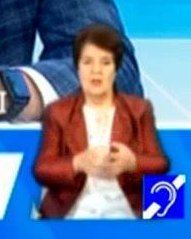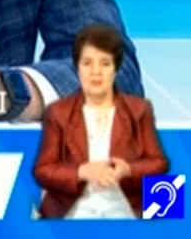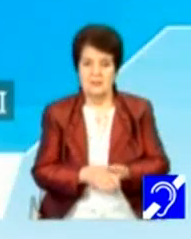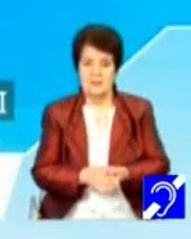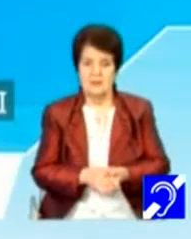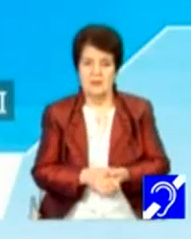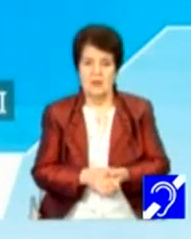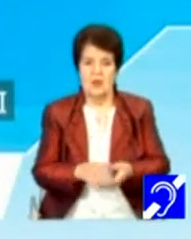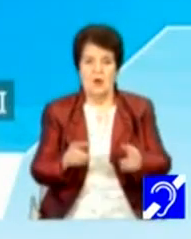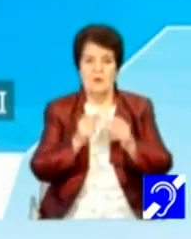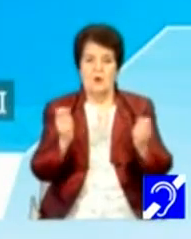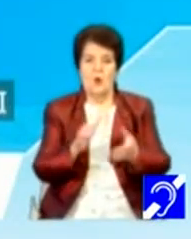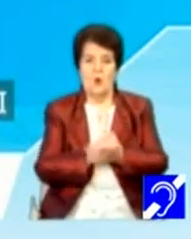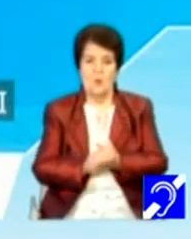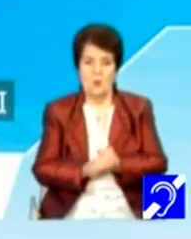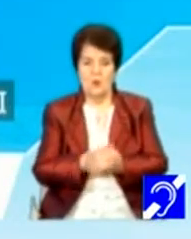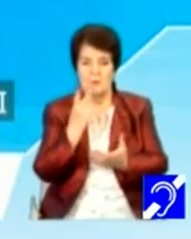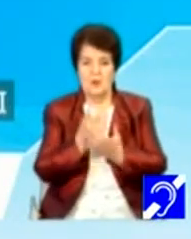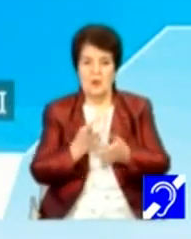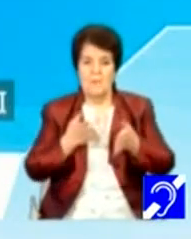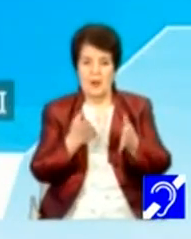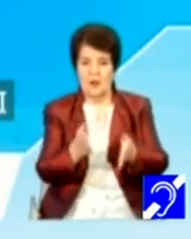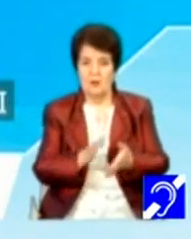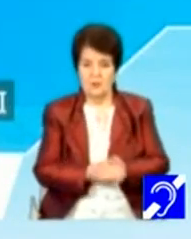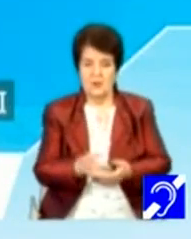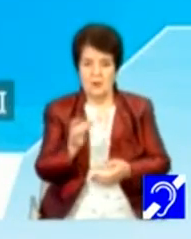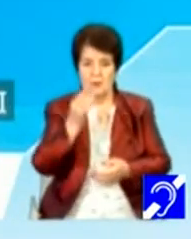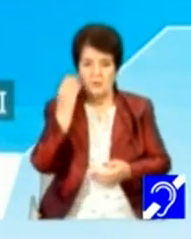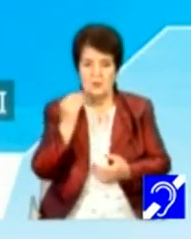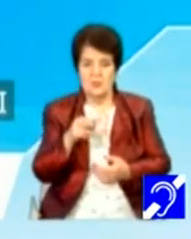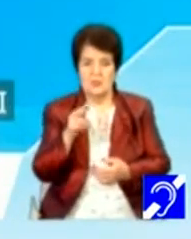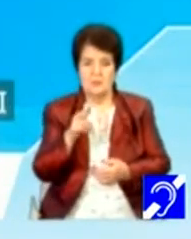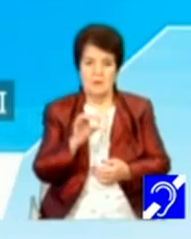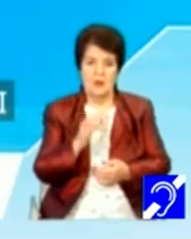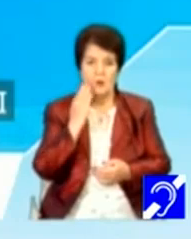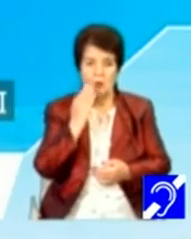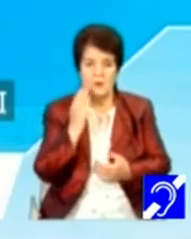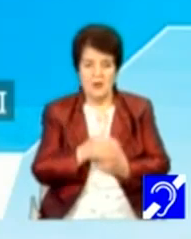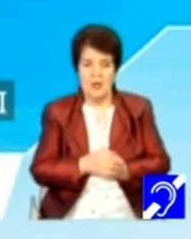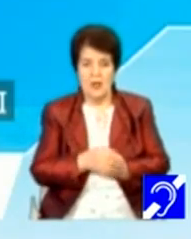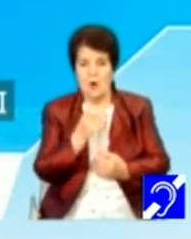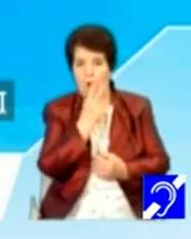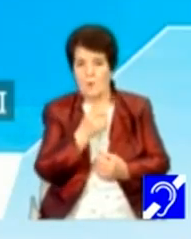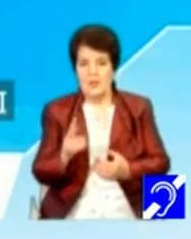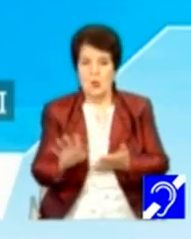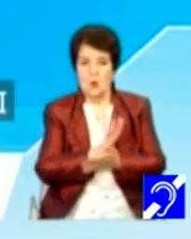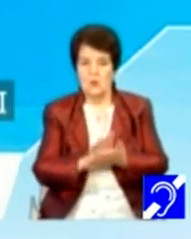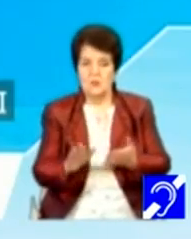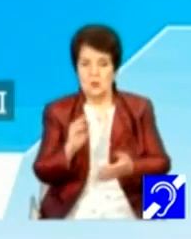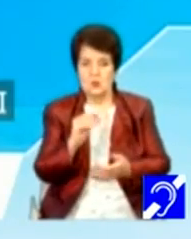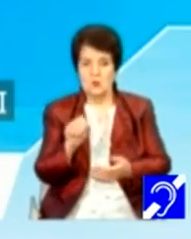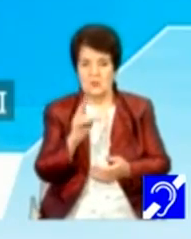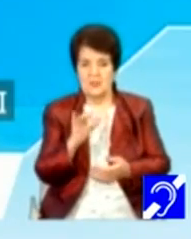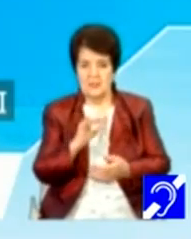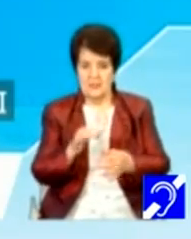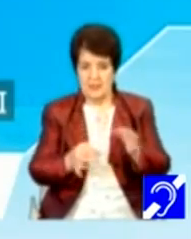exemplu? Obiectivele comune privind parcursul vest al Republicii Moldova spre România și spre Uniunea Europeană, obiectivul de curățare al justiției